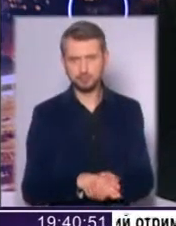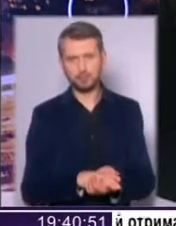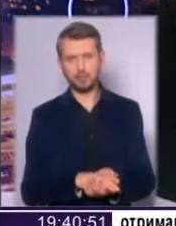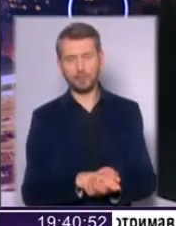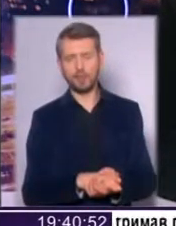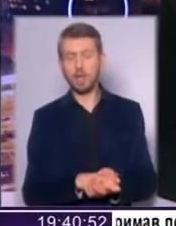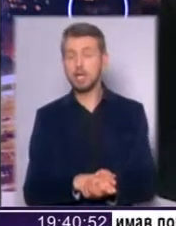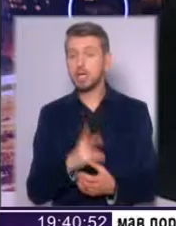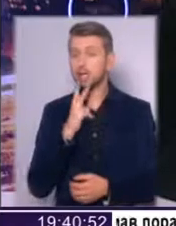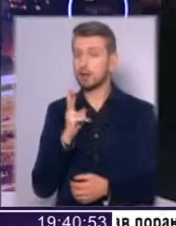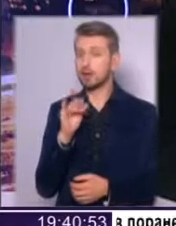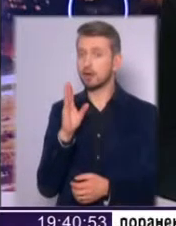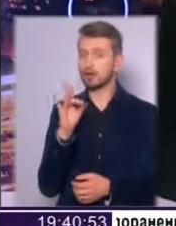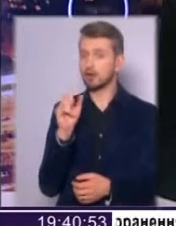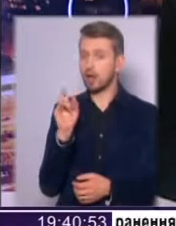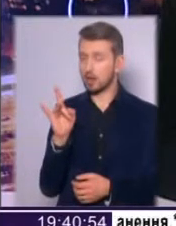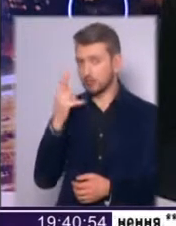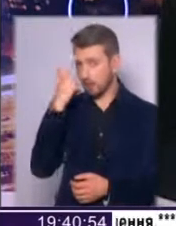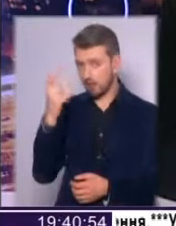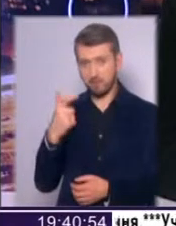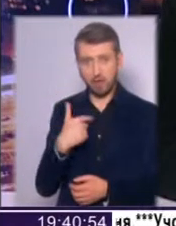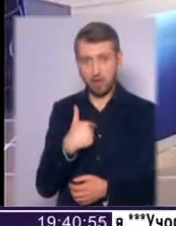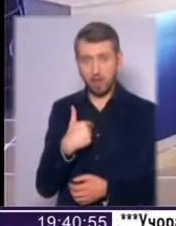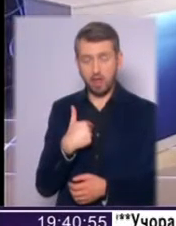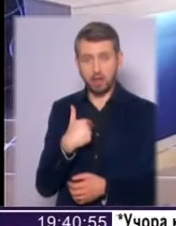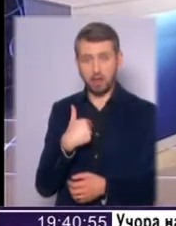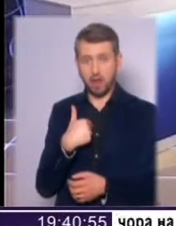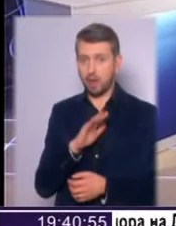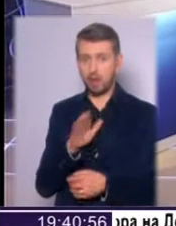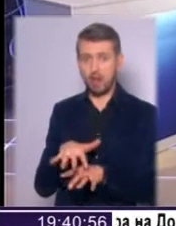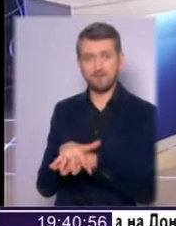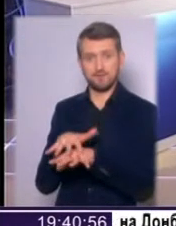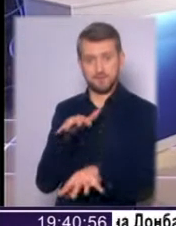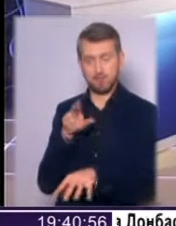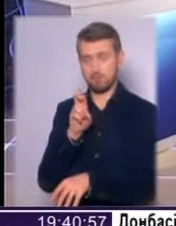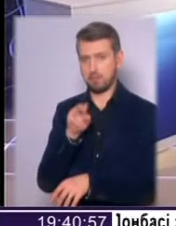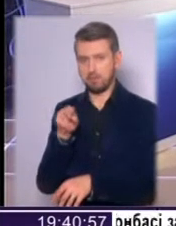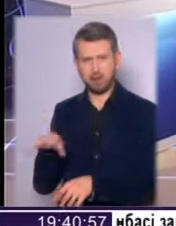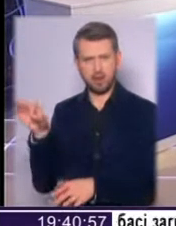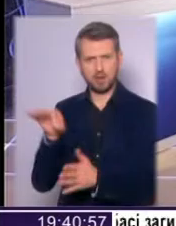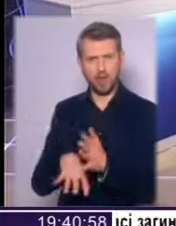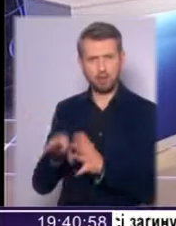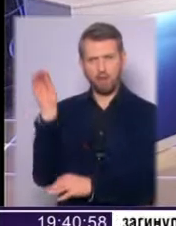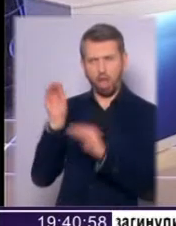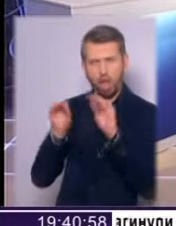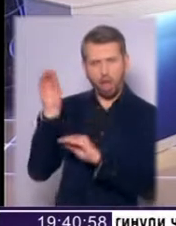і... Дивіться, от той самий кішкар, він заявив, що я не долав БПП, бо його почали звинувачувати, одразу всіх обізвали тушками.